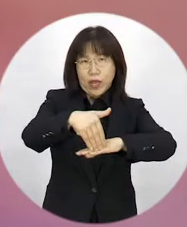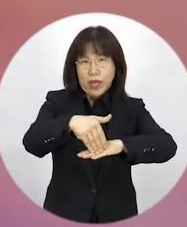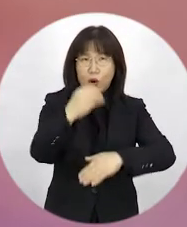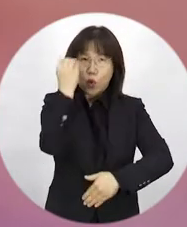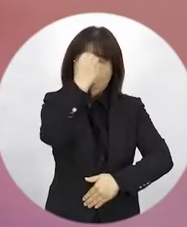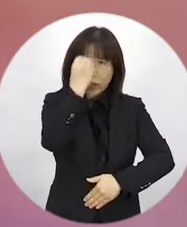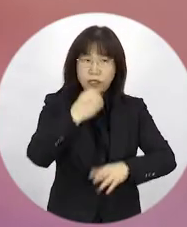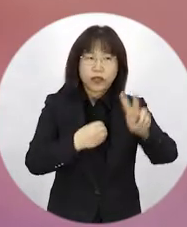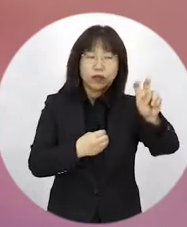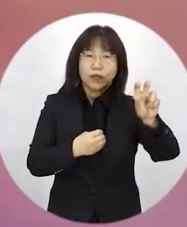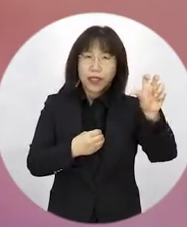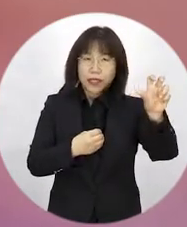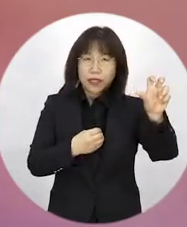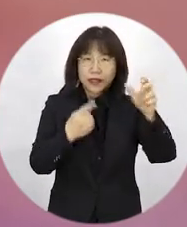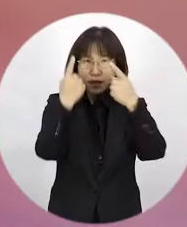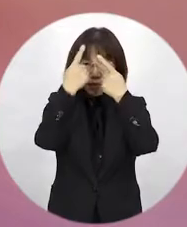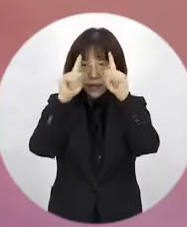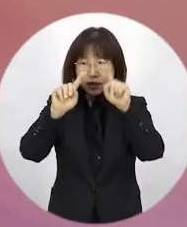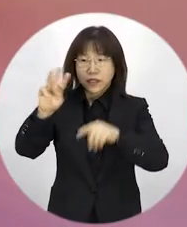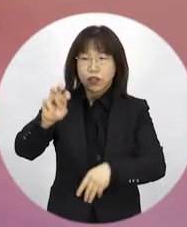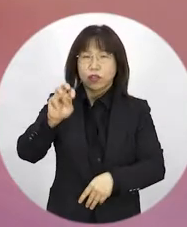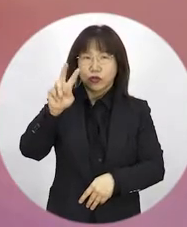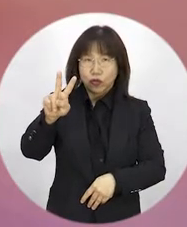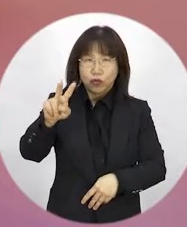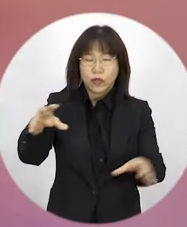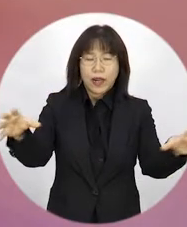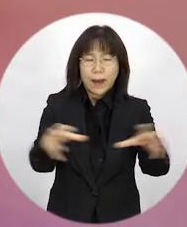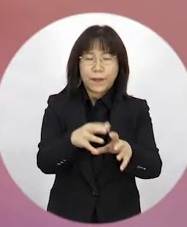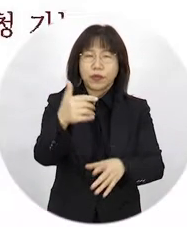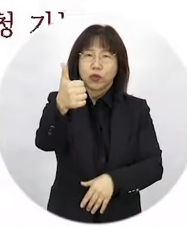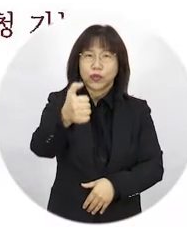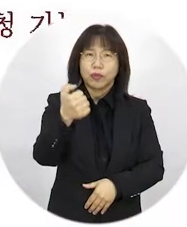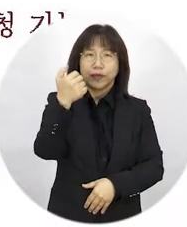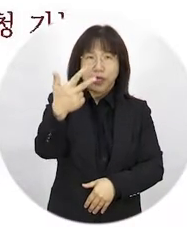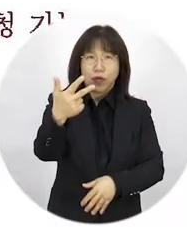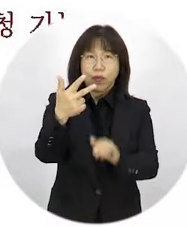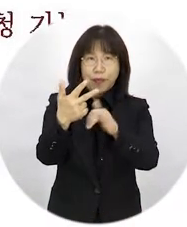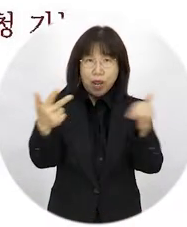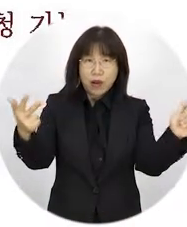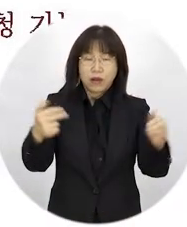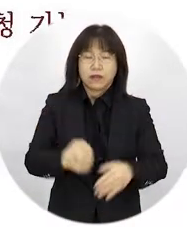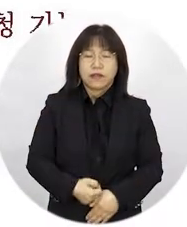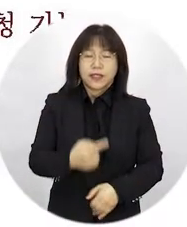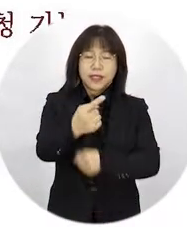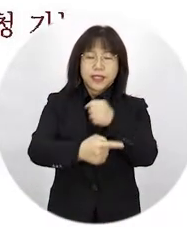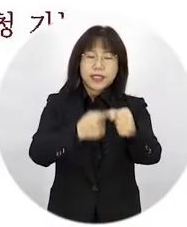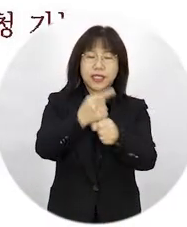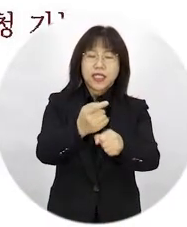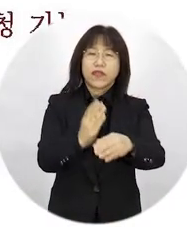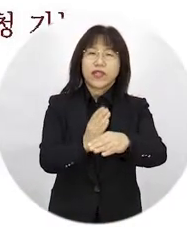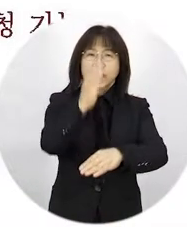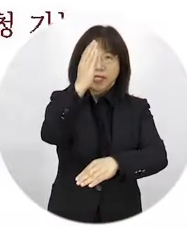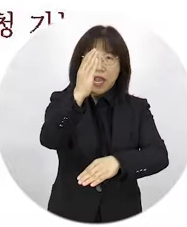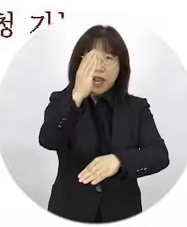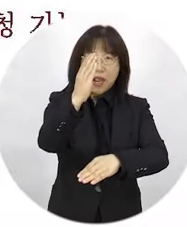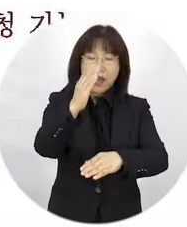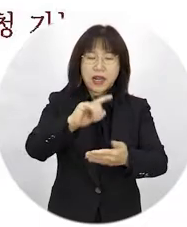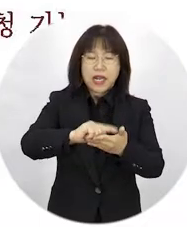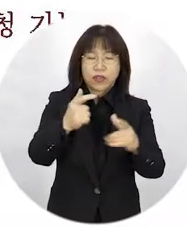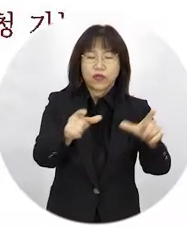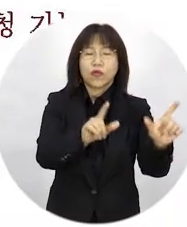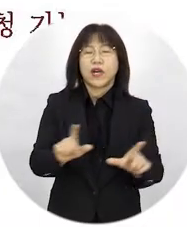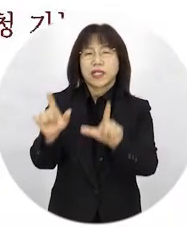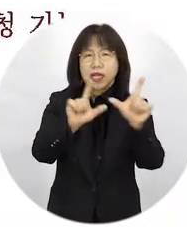선발 인원은 고등학생 25명과 대학생 32명, 총 57명으로 1년 이상 강서구에 거주하고 있는